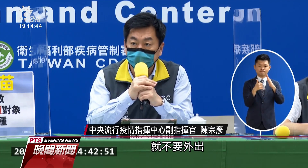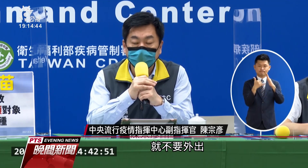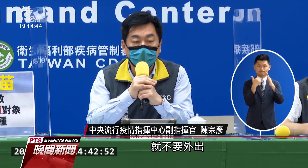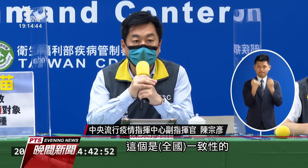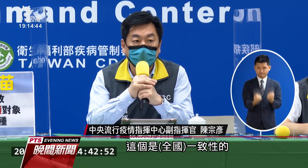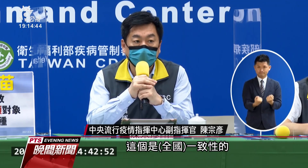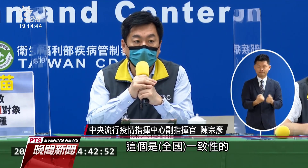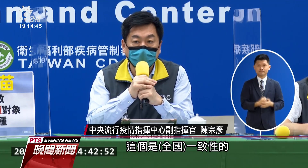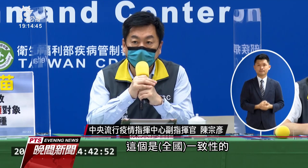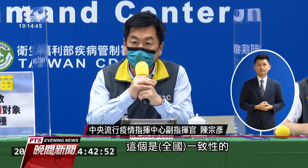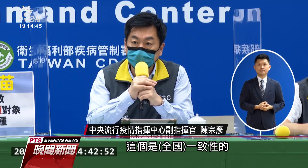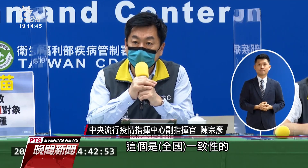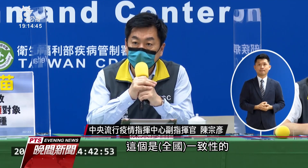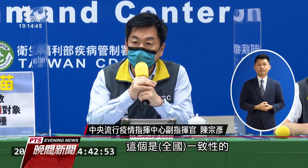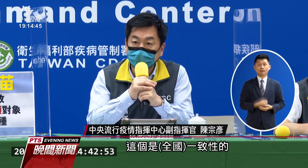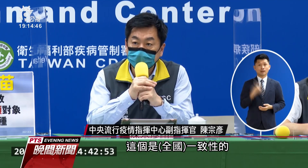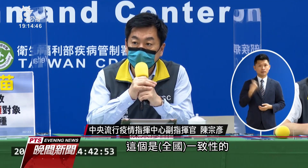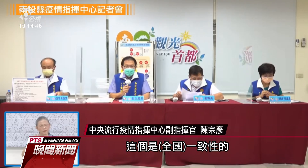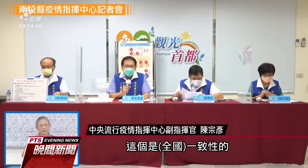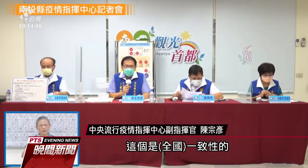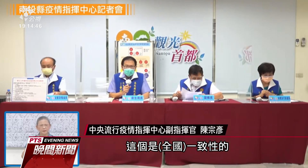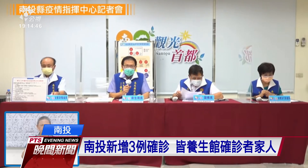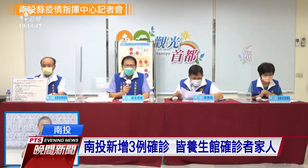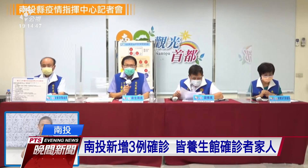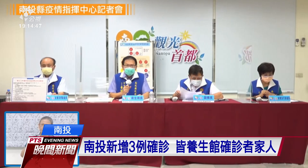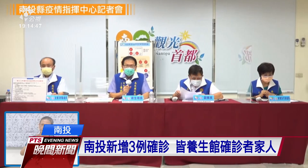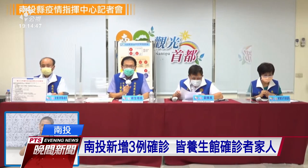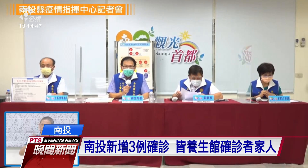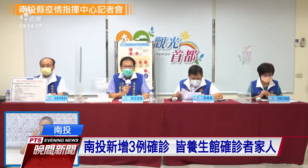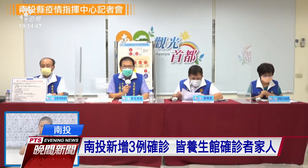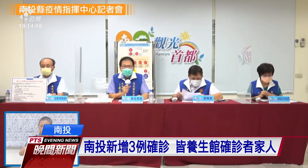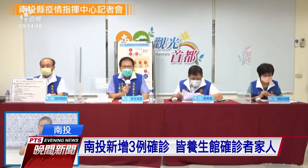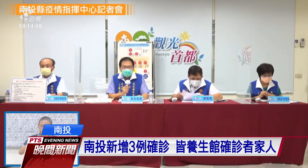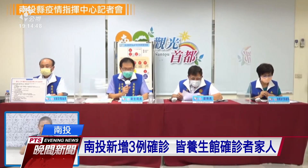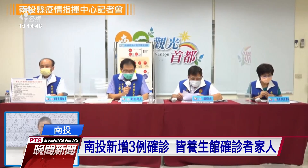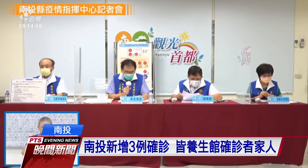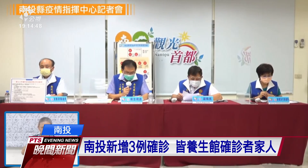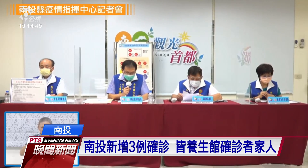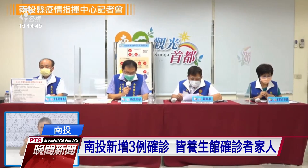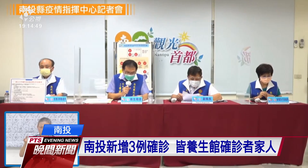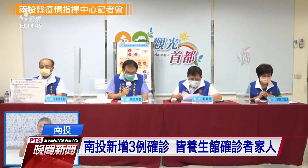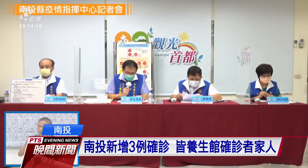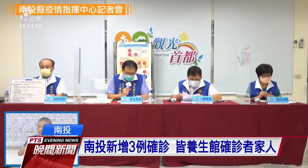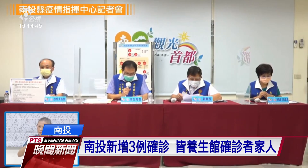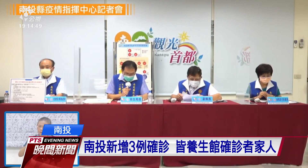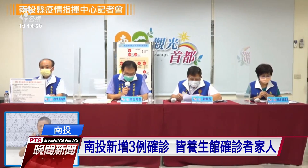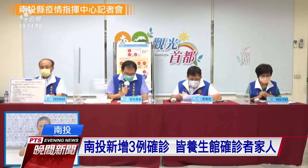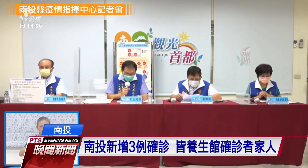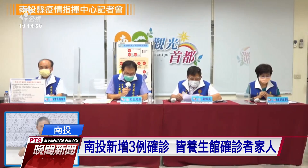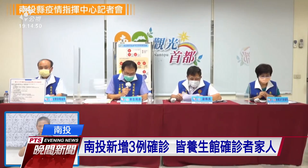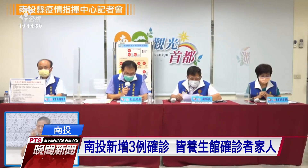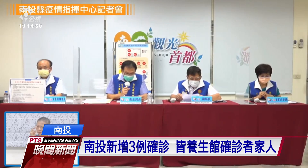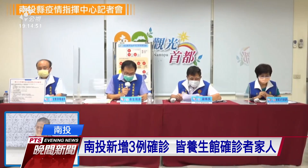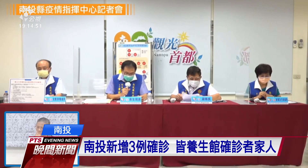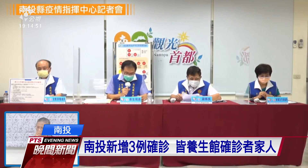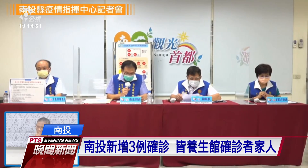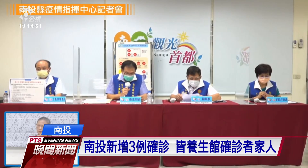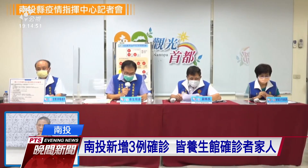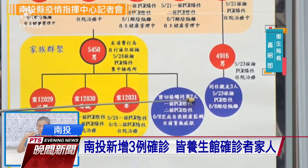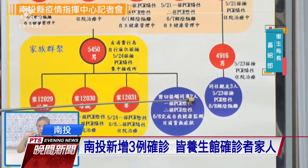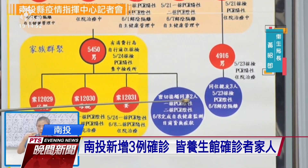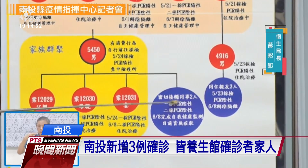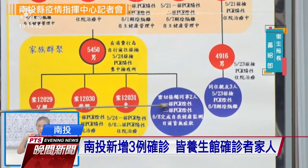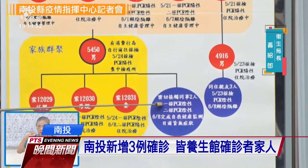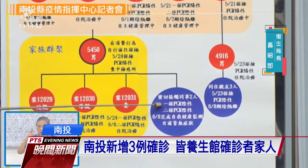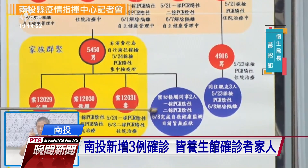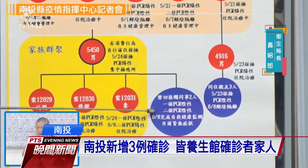出哦，这个是一致性的。 而南投县9号也新增3例确诊，都是东方红养生馆确诊者的家人。